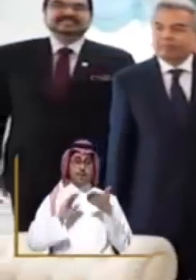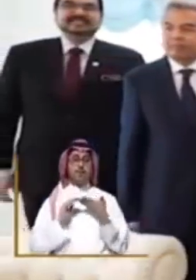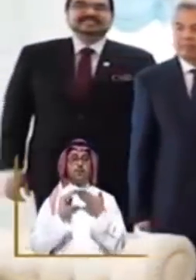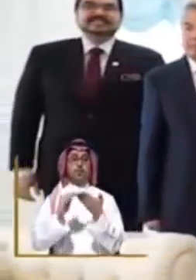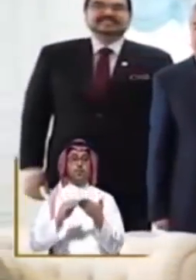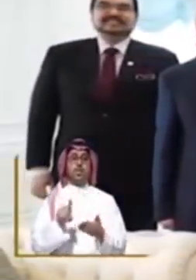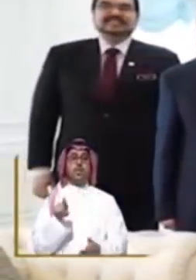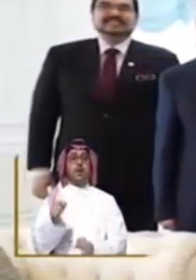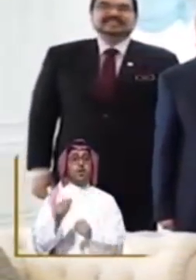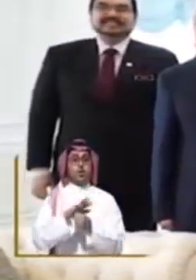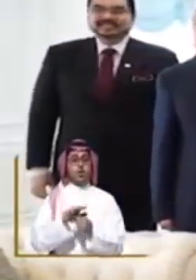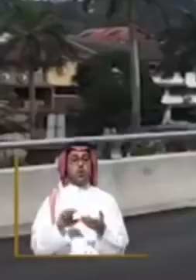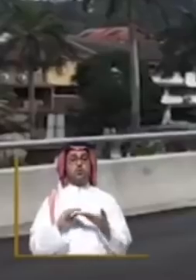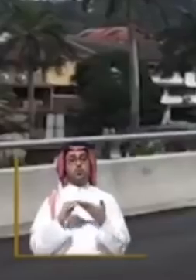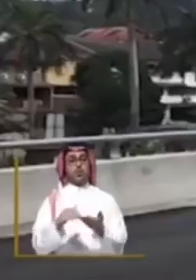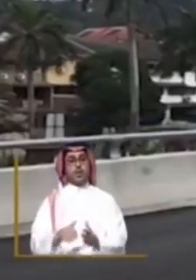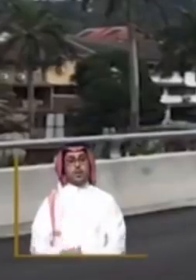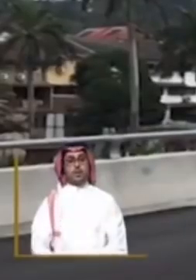لمحاربة كورونا.